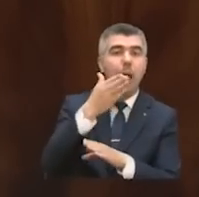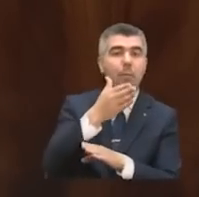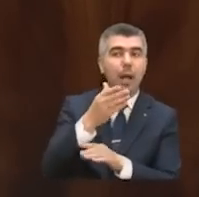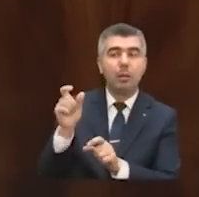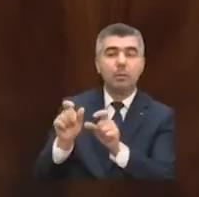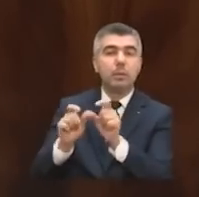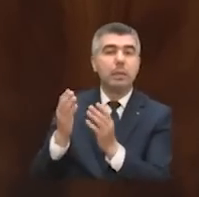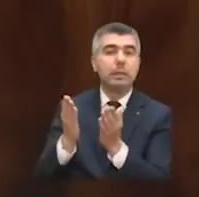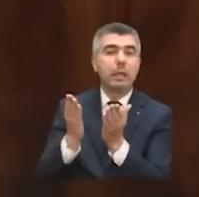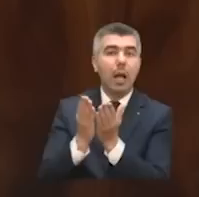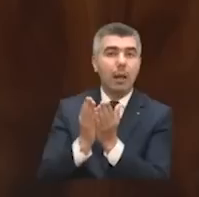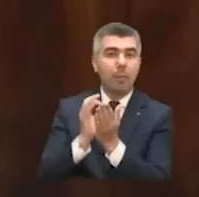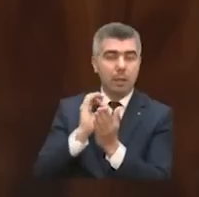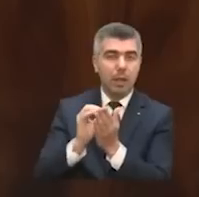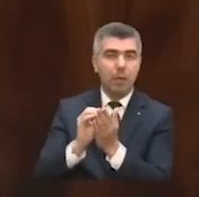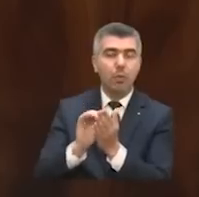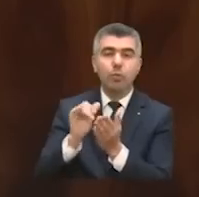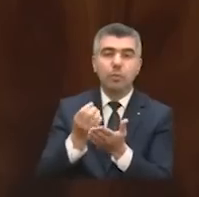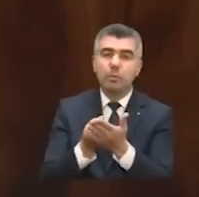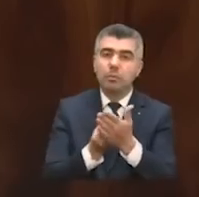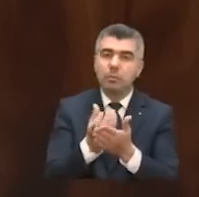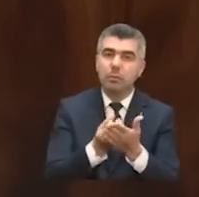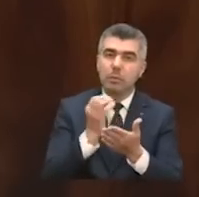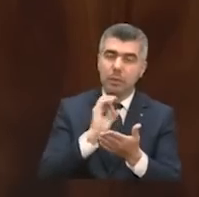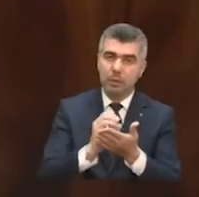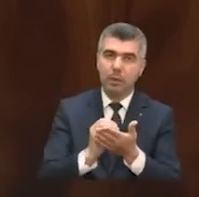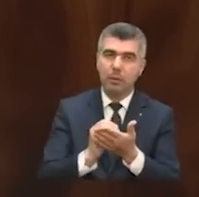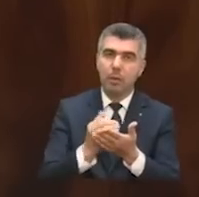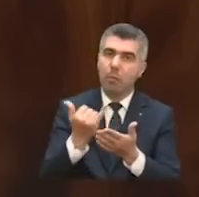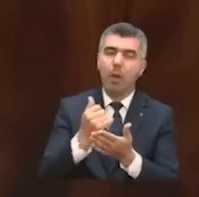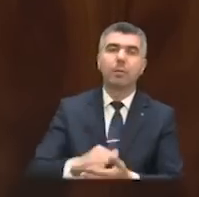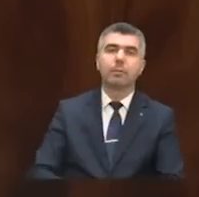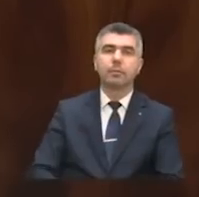الجامعات، وبأي جودة وكفاءة.